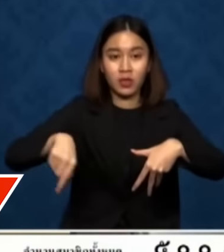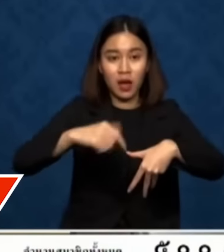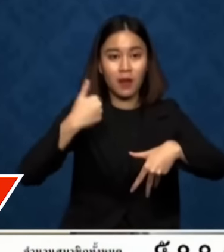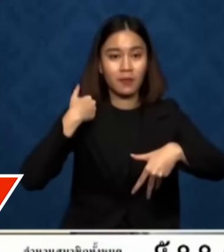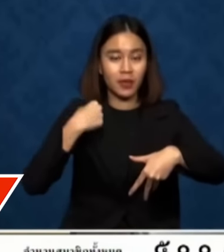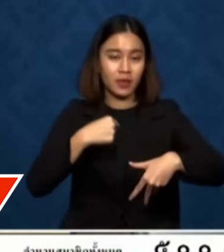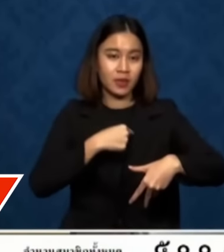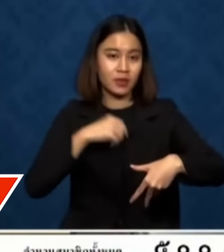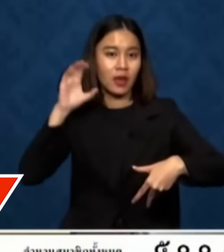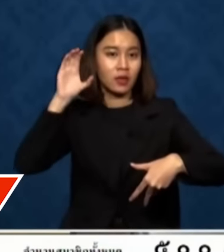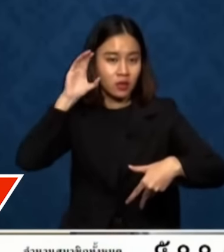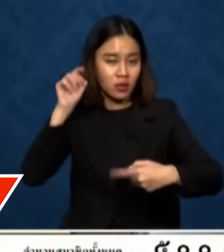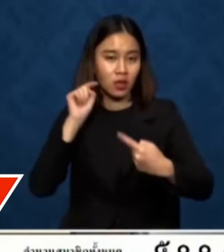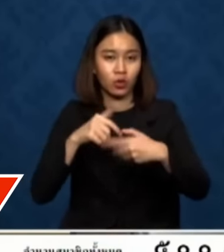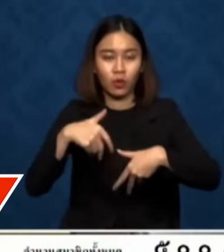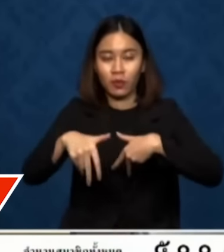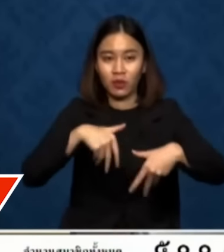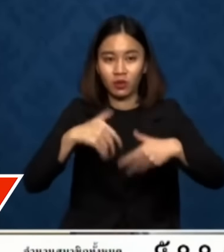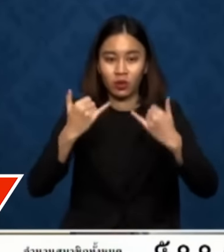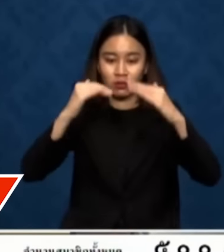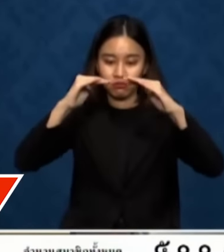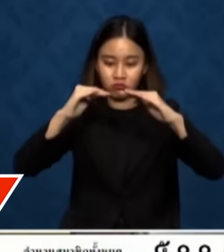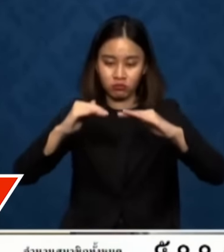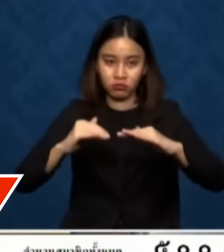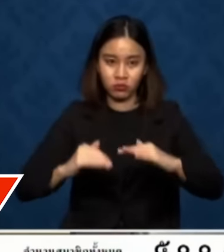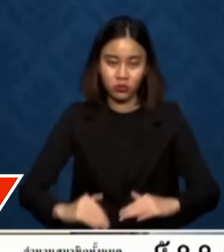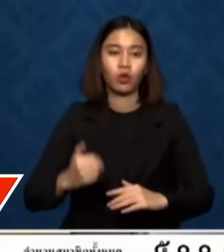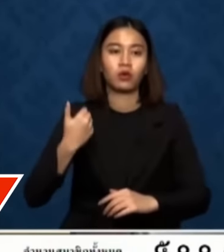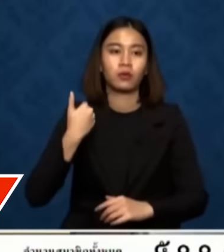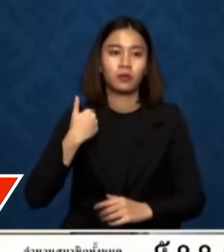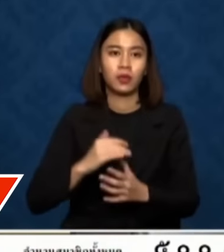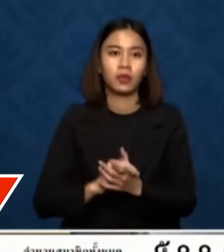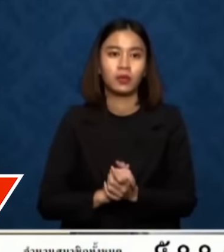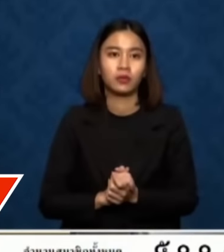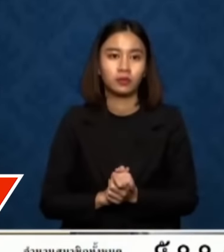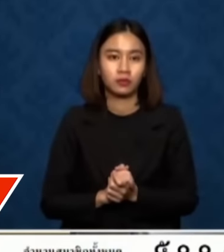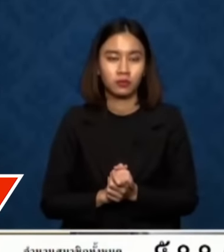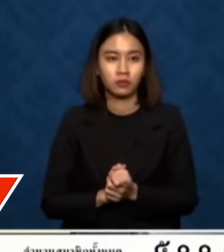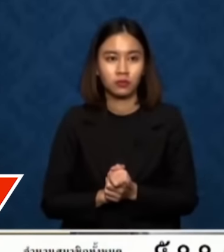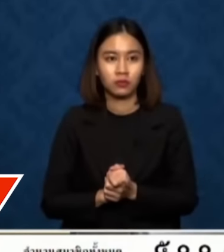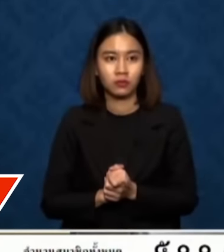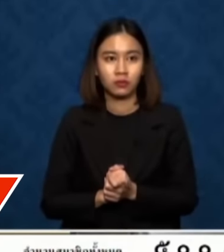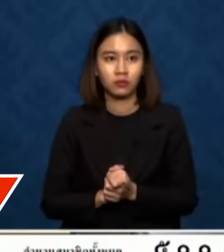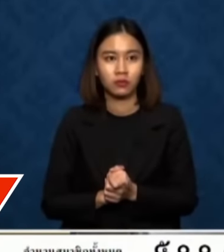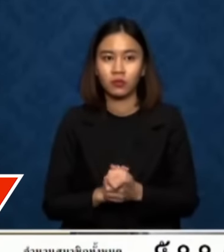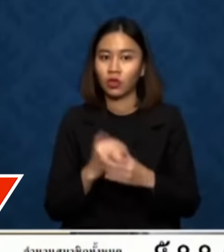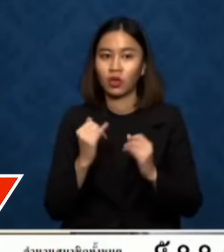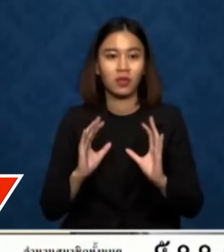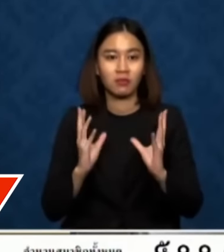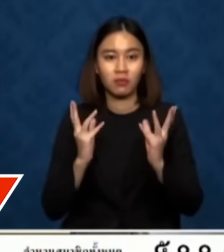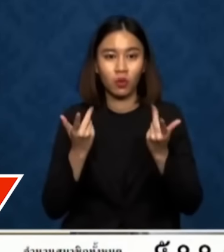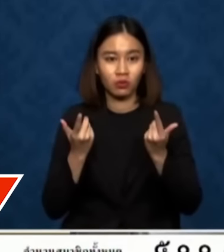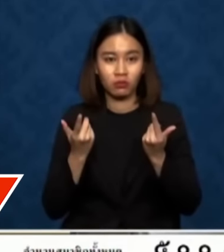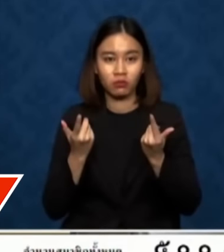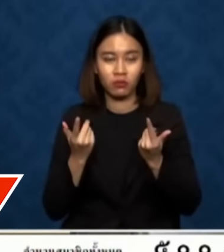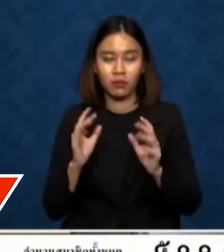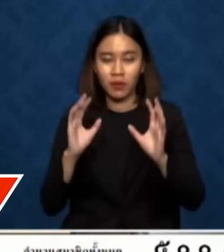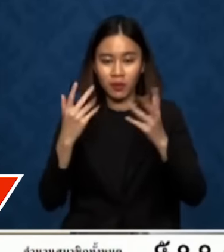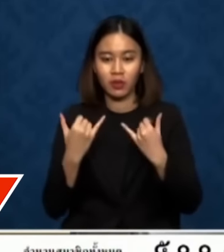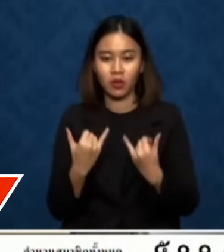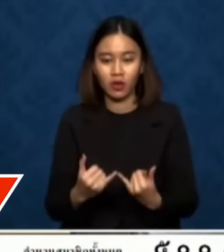ไว้เนื้อเชื่อใจกับประชาชนมันลดน้อยถอยลงไป จนแทบไม่เหลือแล้วค่ะแต่ดิฉันคิดว่าโจ